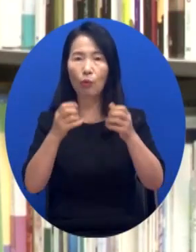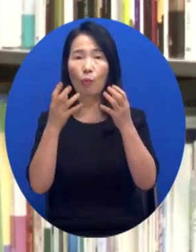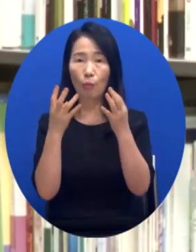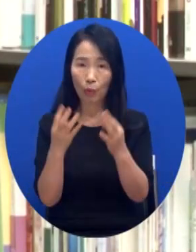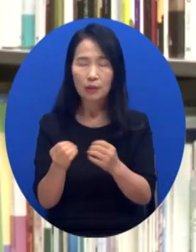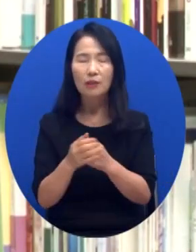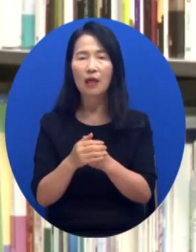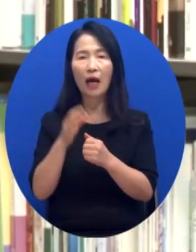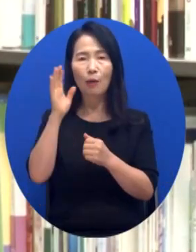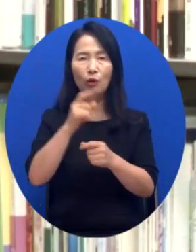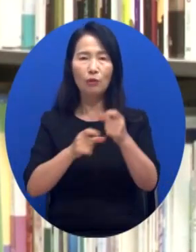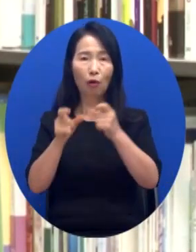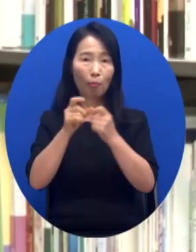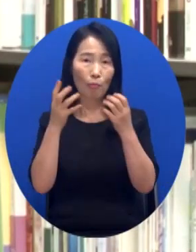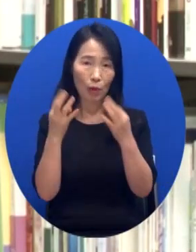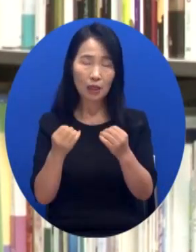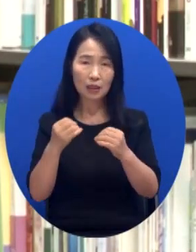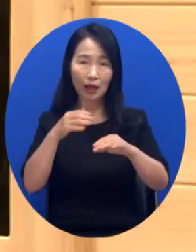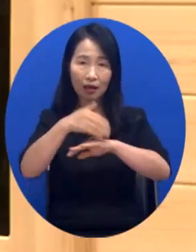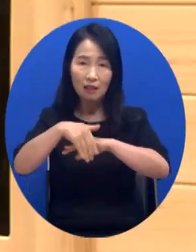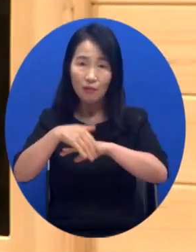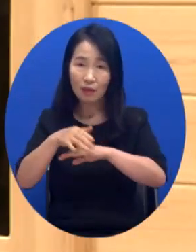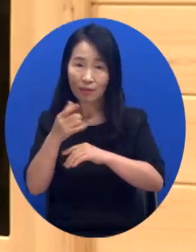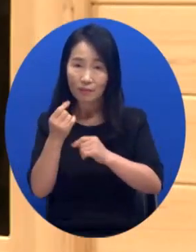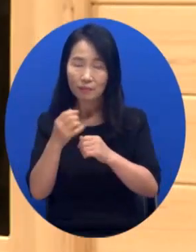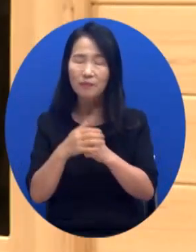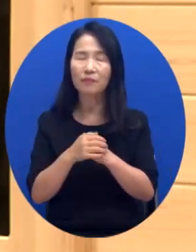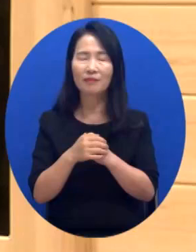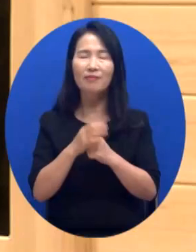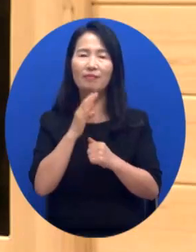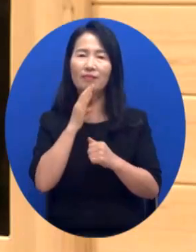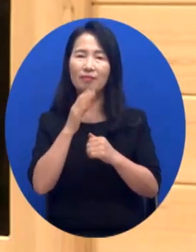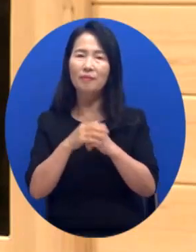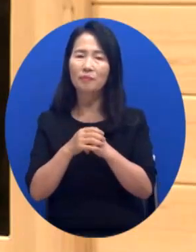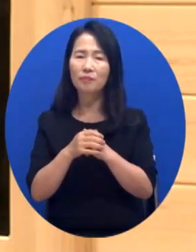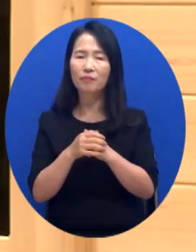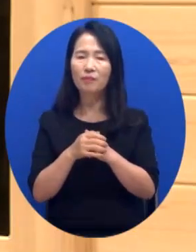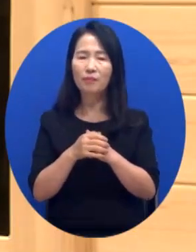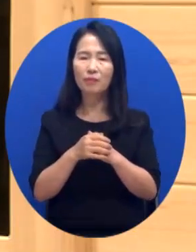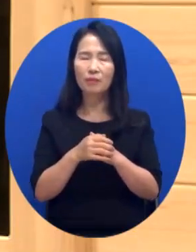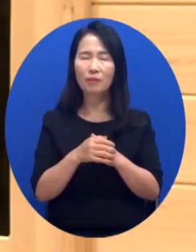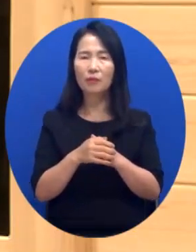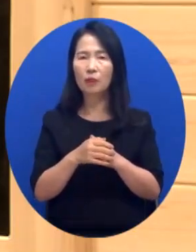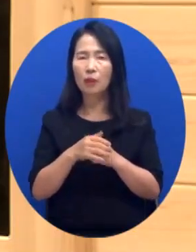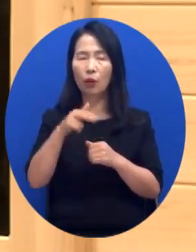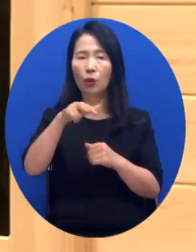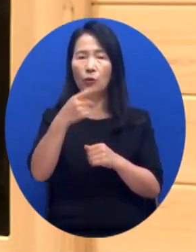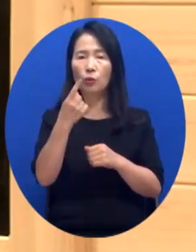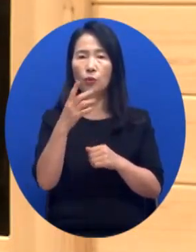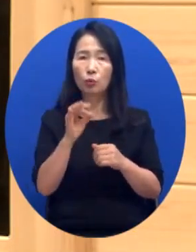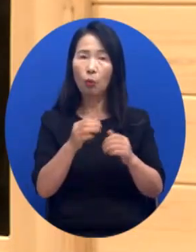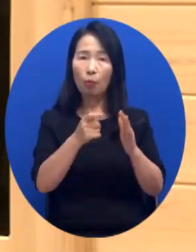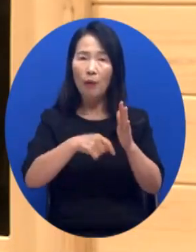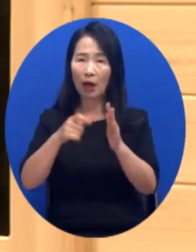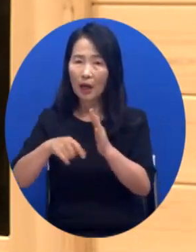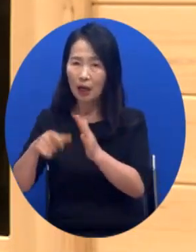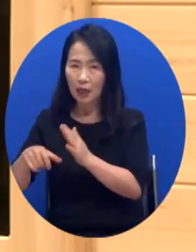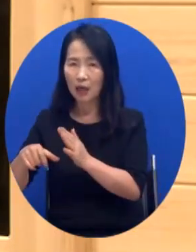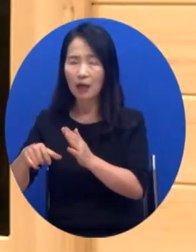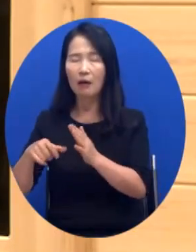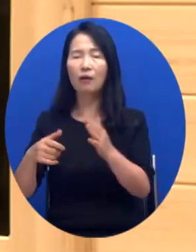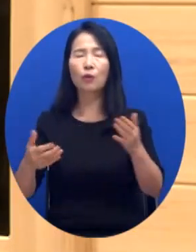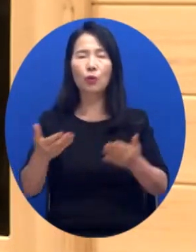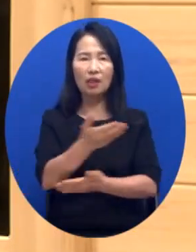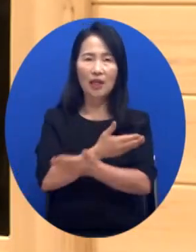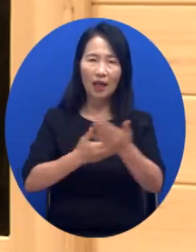많이 하실 것 같은데 어떤 계획이 있으십니까? 저는 일단 정파적인 라인에서 물론 교제는 하죠.